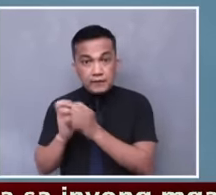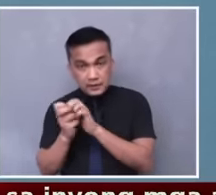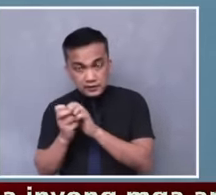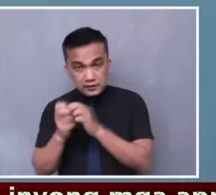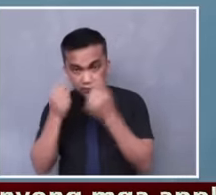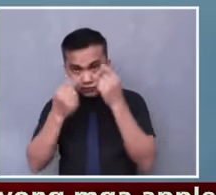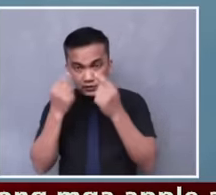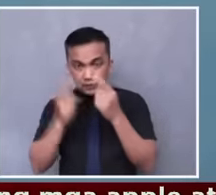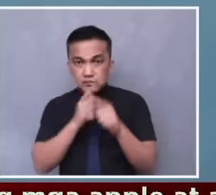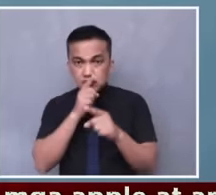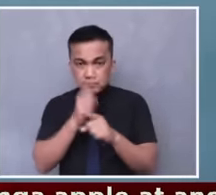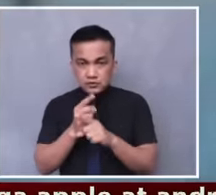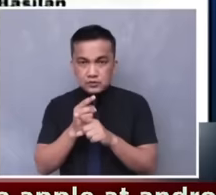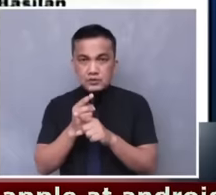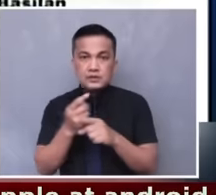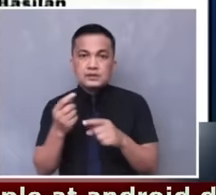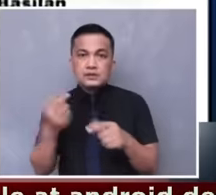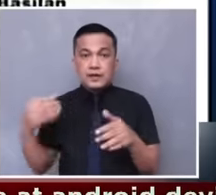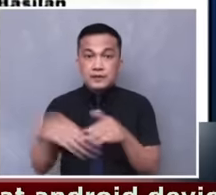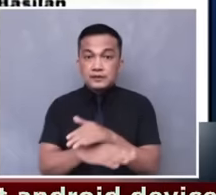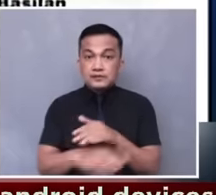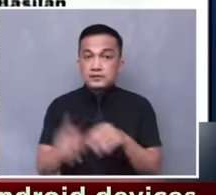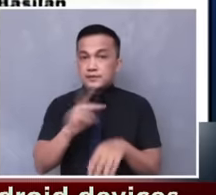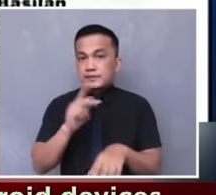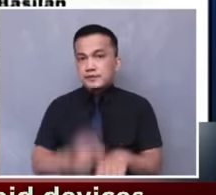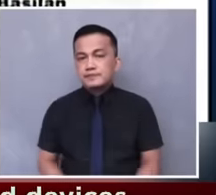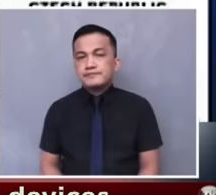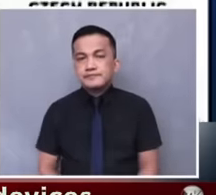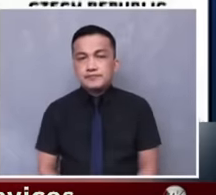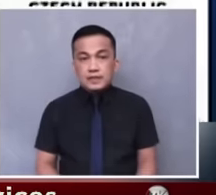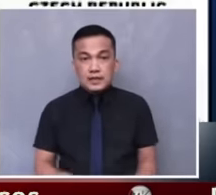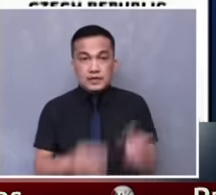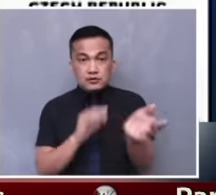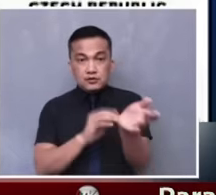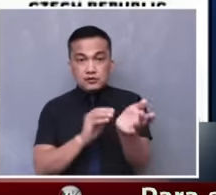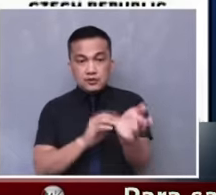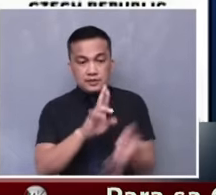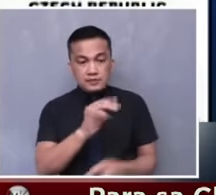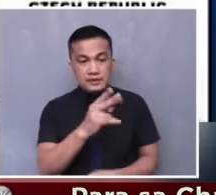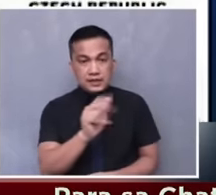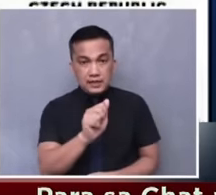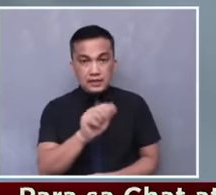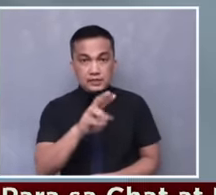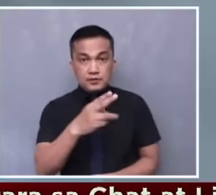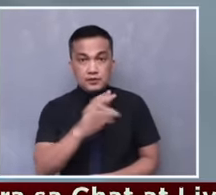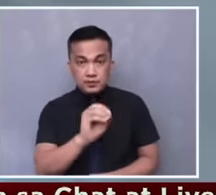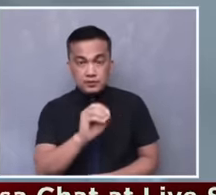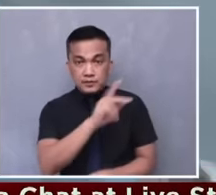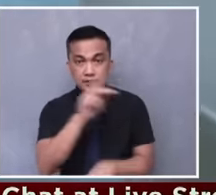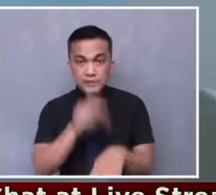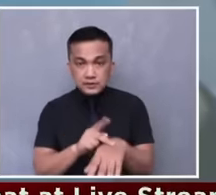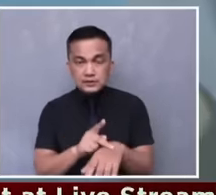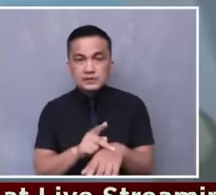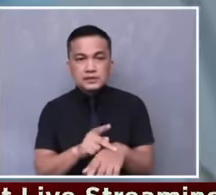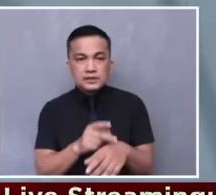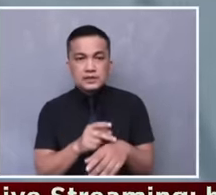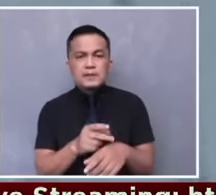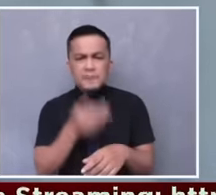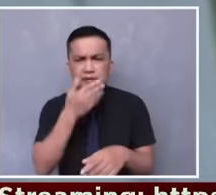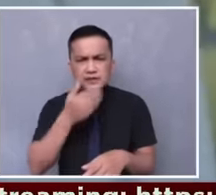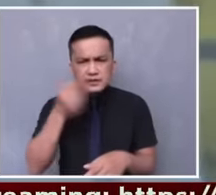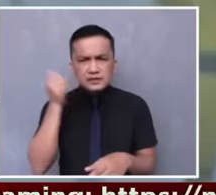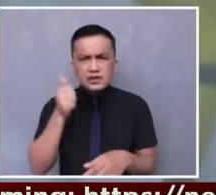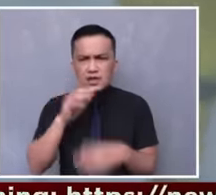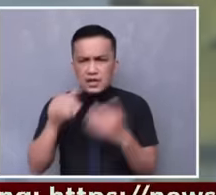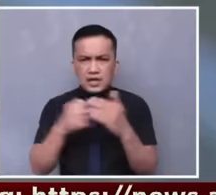talagang nakapasok na sa Pilipinas. Para kay Dr. Rabindra Abiasinga ng WHO Philippines, mainam na lahat ng sample